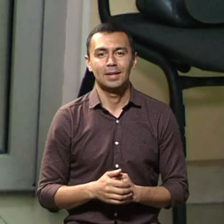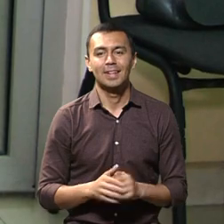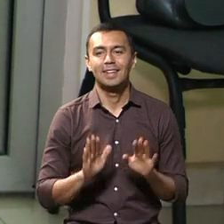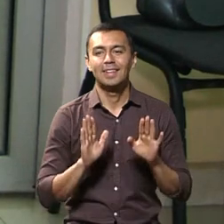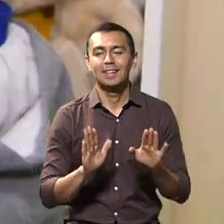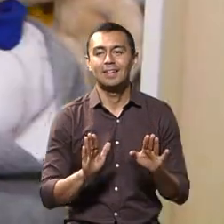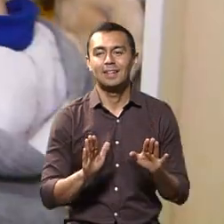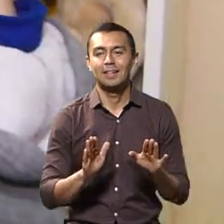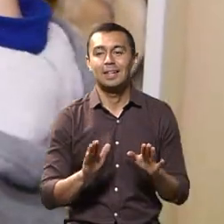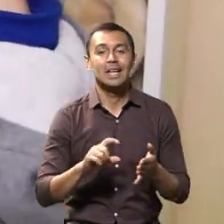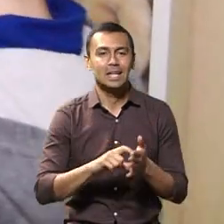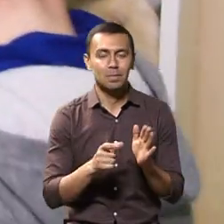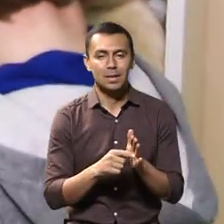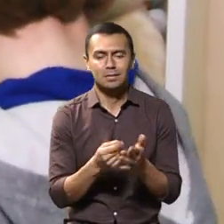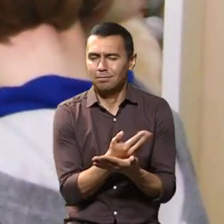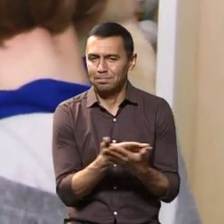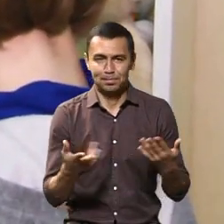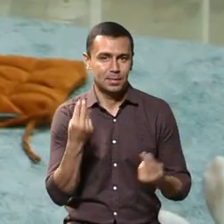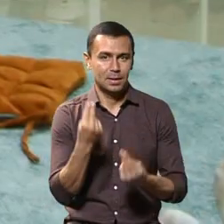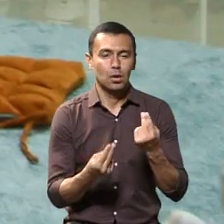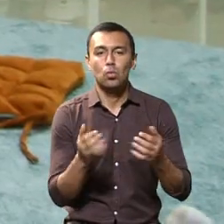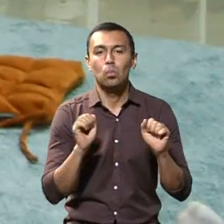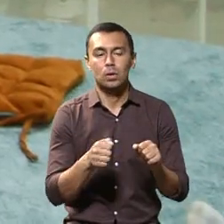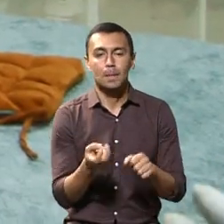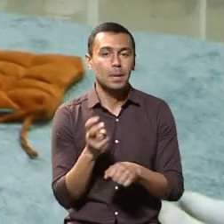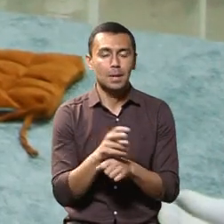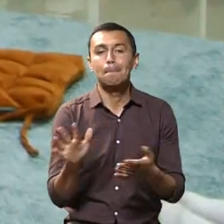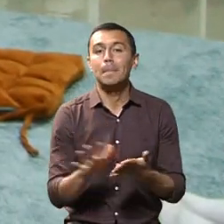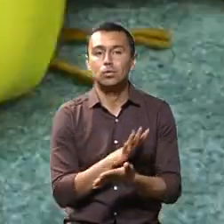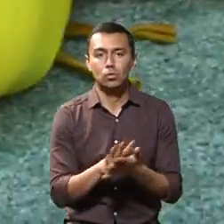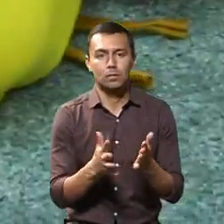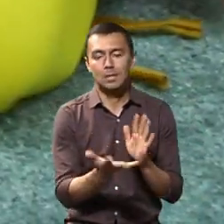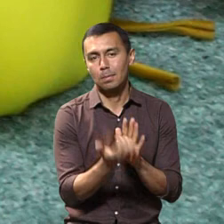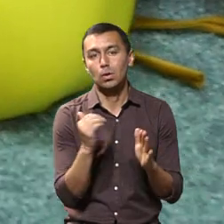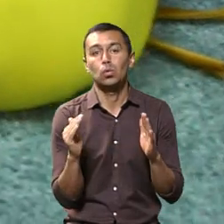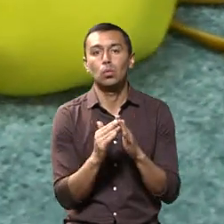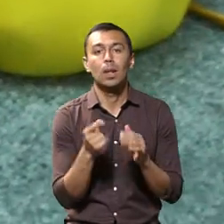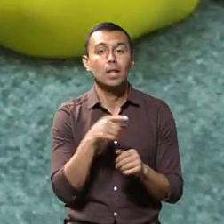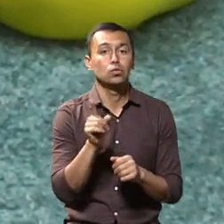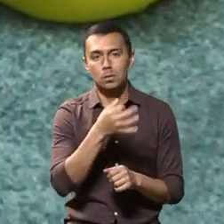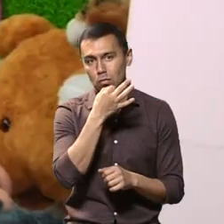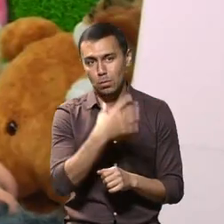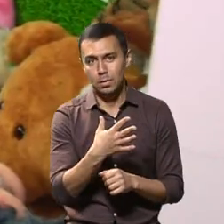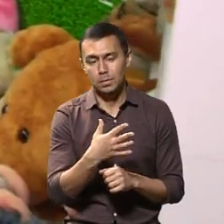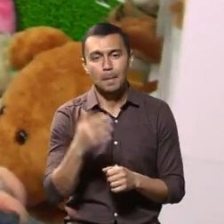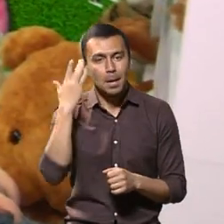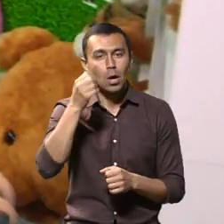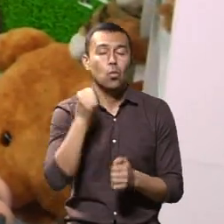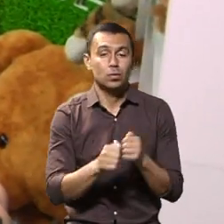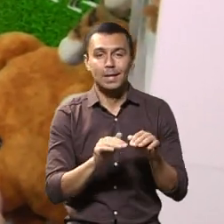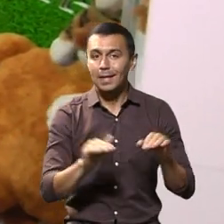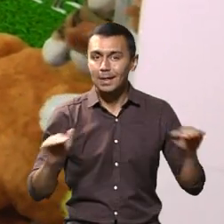лежить. Кімната з безлічю іграшок, в яку можна прийти і безкоштовно забрати додому ту, що сподобалась. Мрія кожної